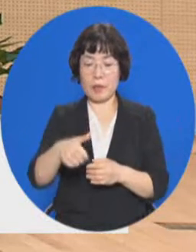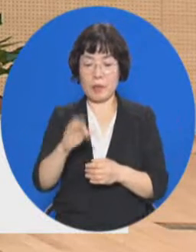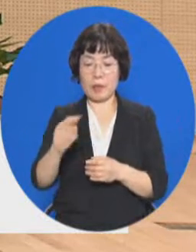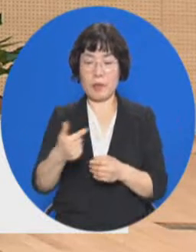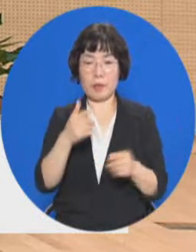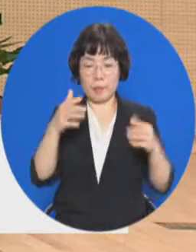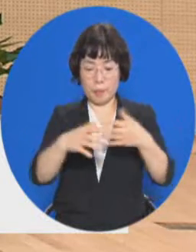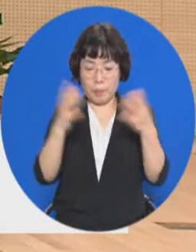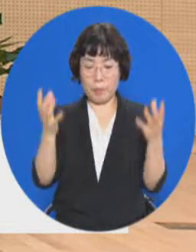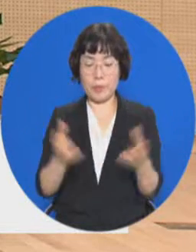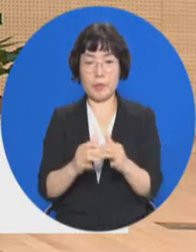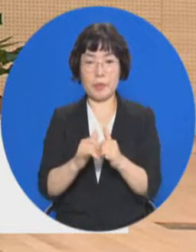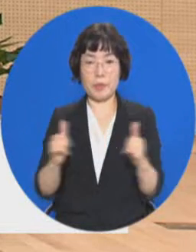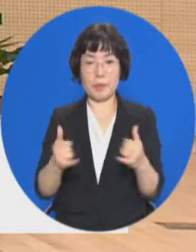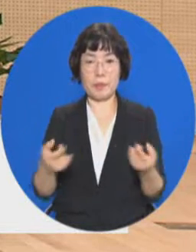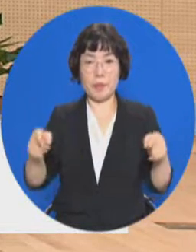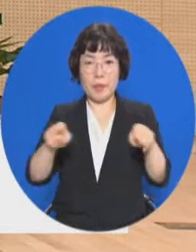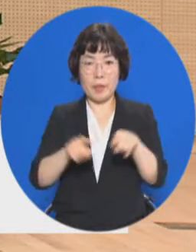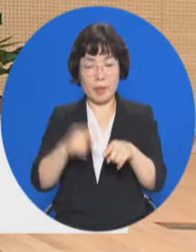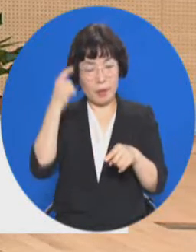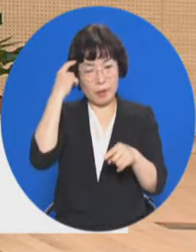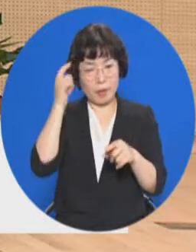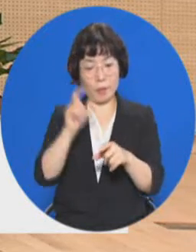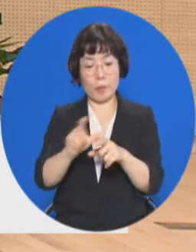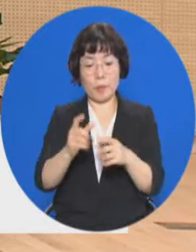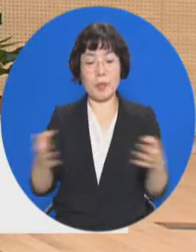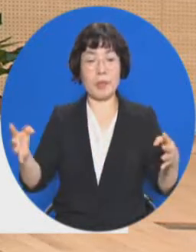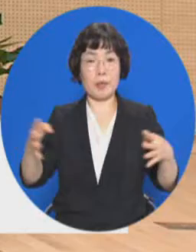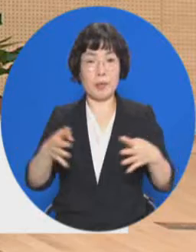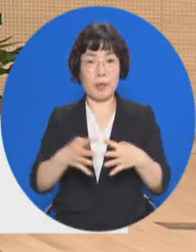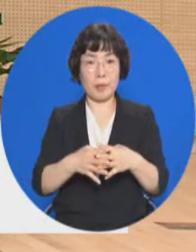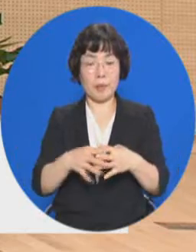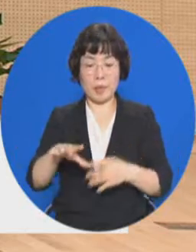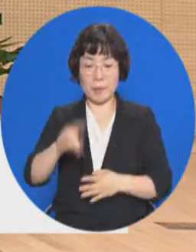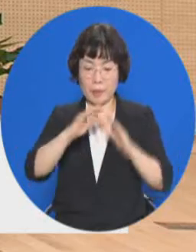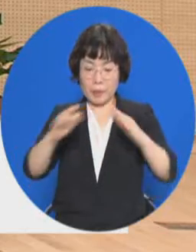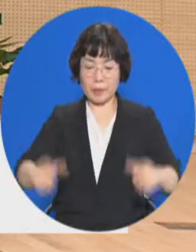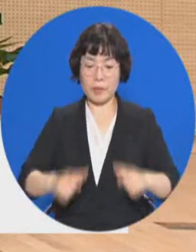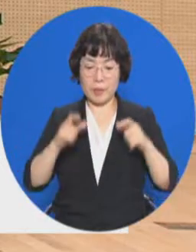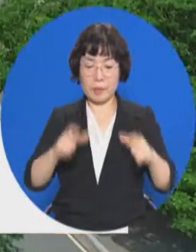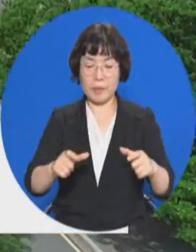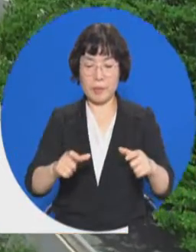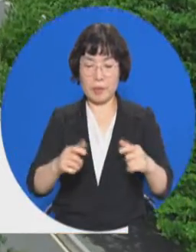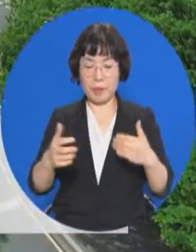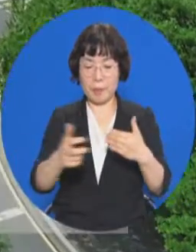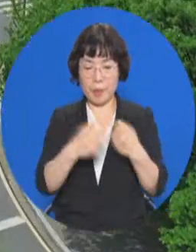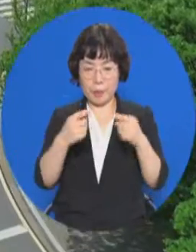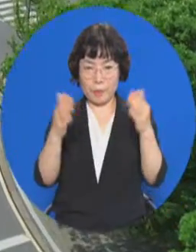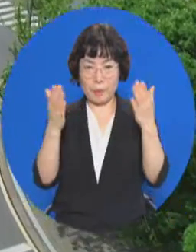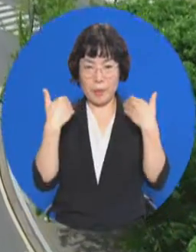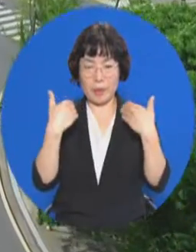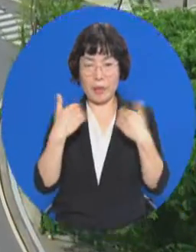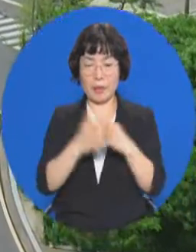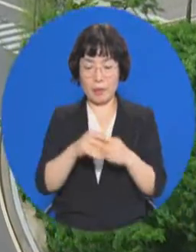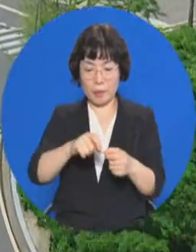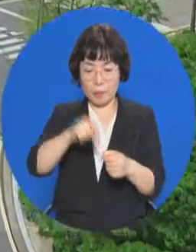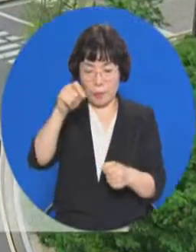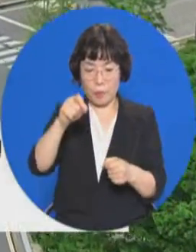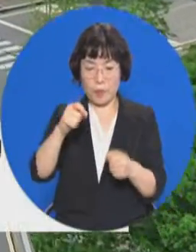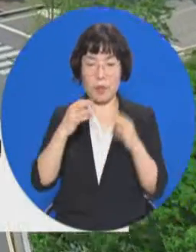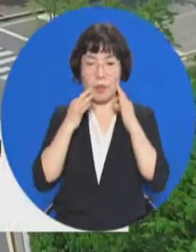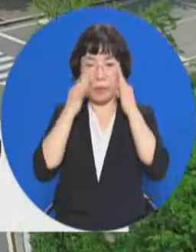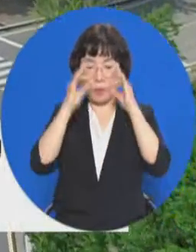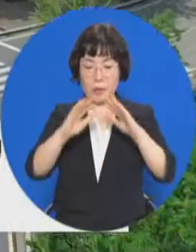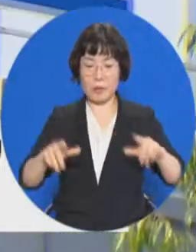많은 분들이 함께 머리를 맞대고 합의한 일단 전남으로 하나 확보. 수십 년째 의과대학 유치에 나서고